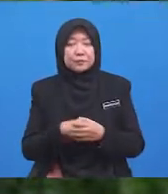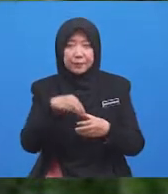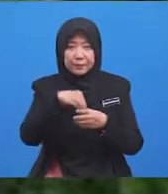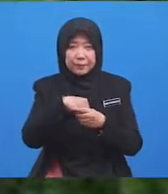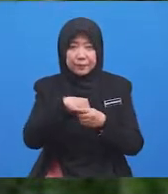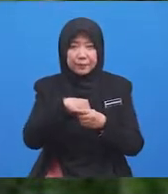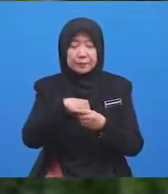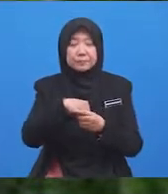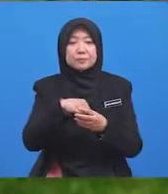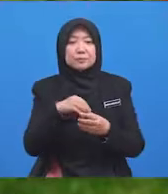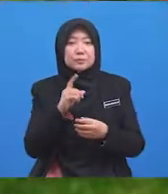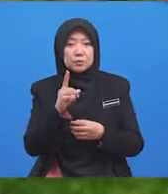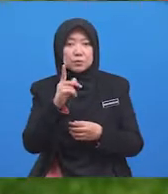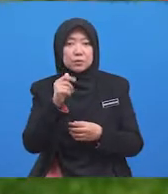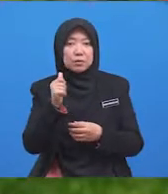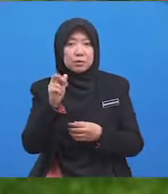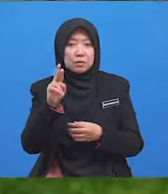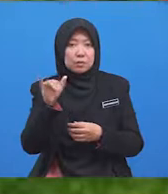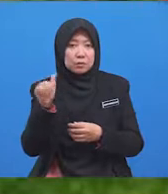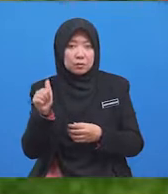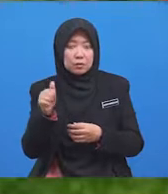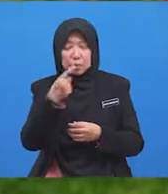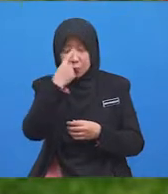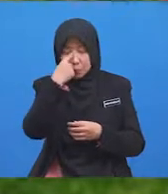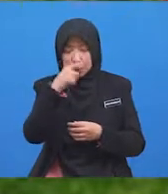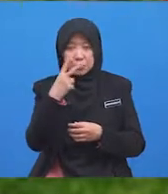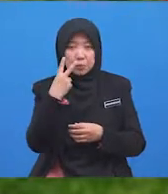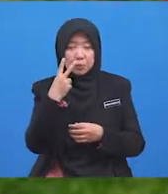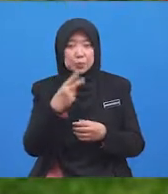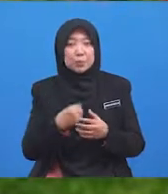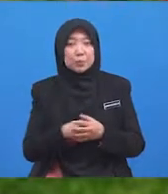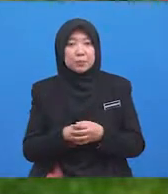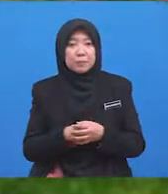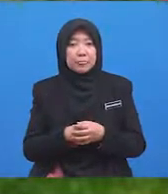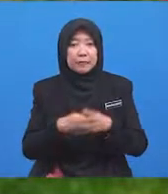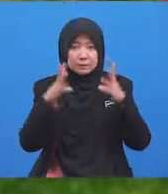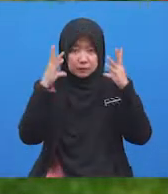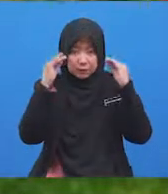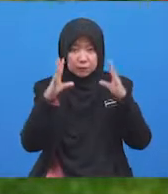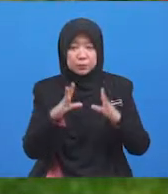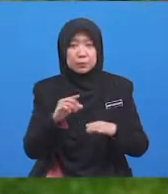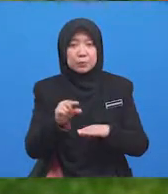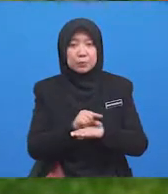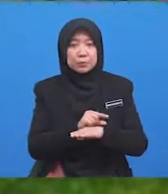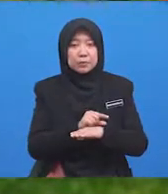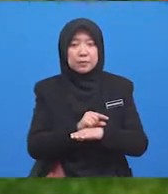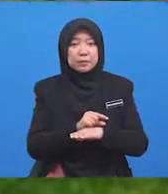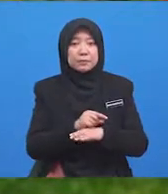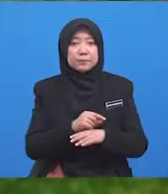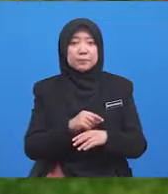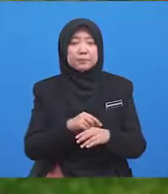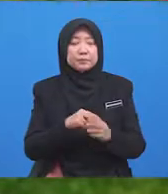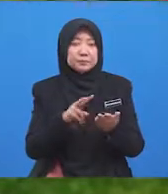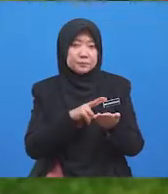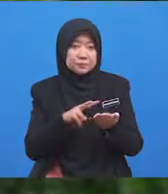dalam sesebuah karya bagi mengupas aspek ini chegou menggunakan pendekatan analisis